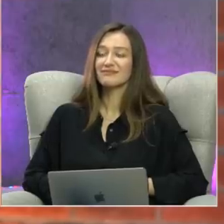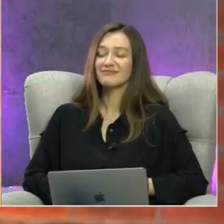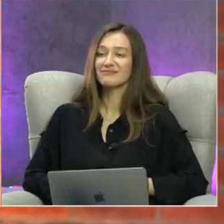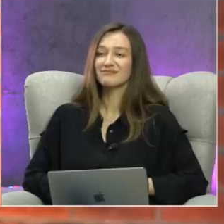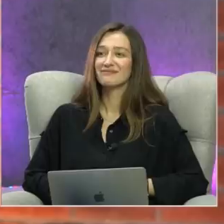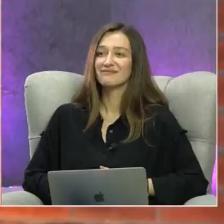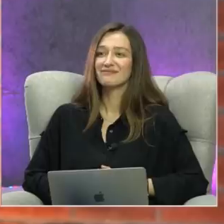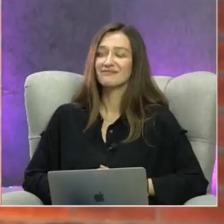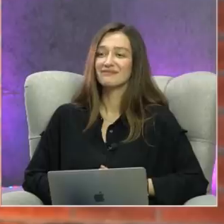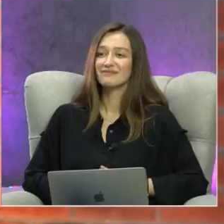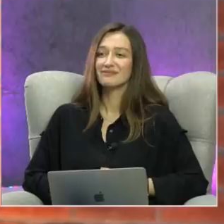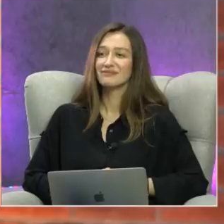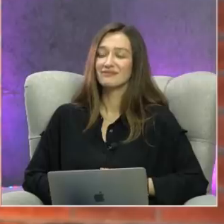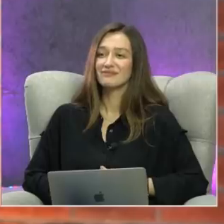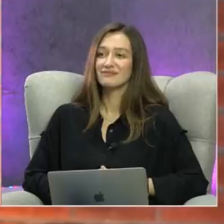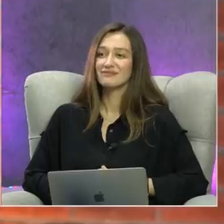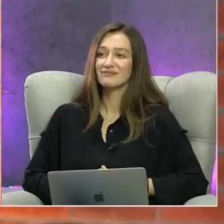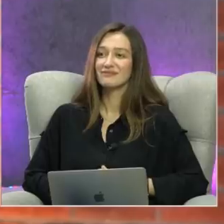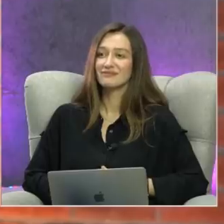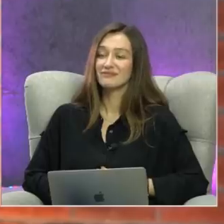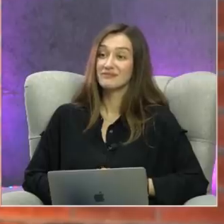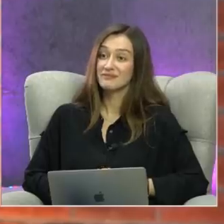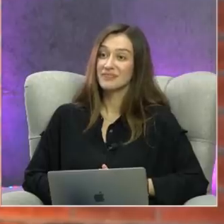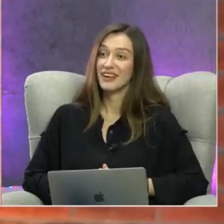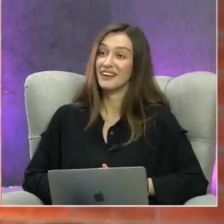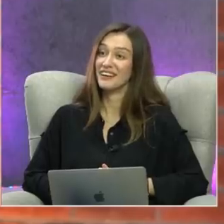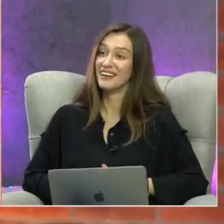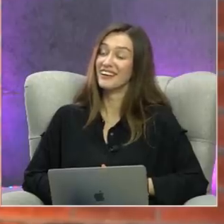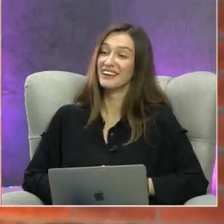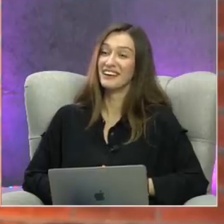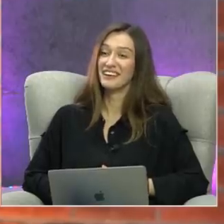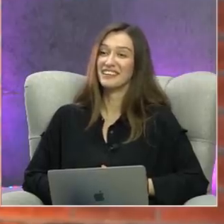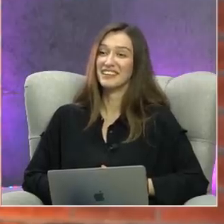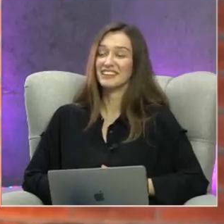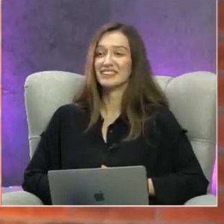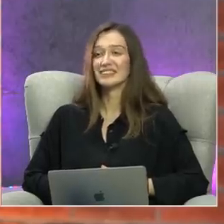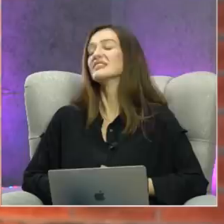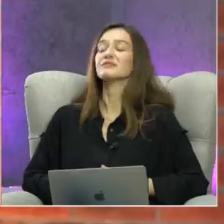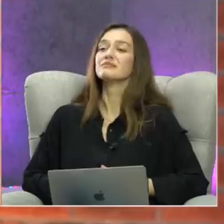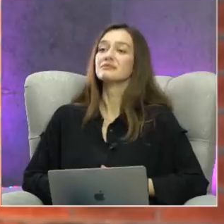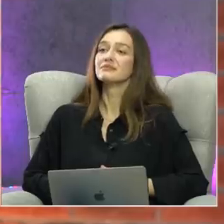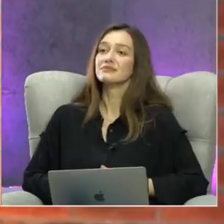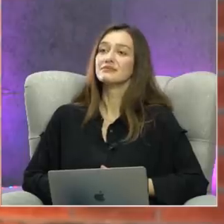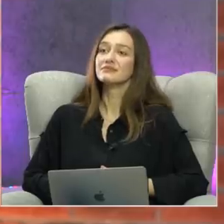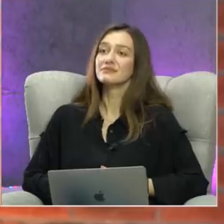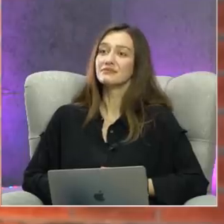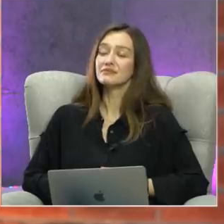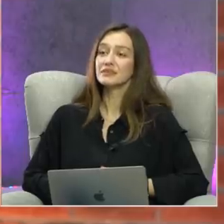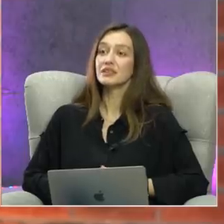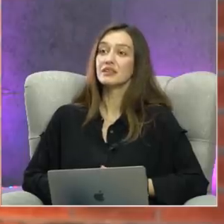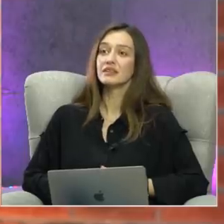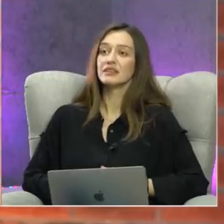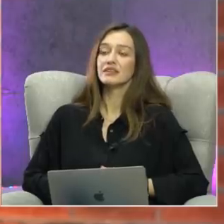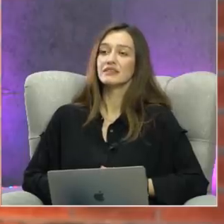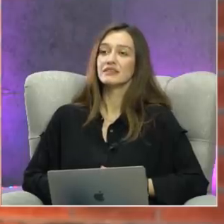mantis. Muhteşemdir yani. Canlı sinek atmazsan yemiyor, çok aristokrat ha. İlla canlı sinek olacak böyle akvaryumuna. Sineği yakalayacaksın, öldürmeden atacaksın.